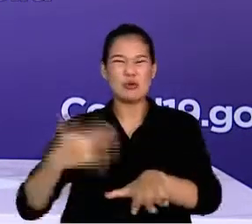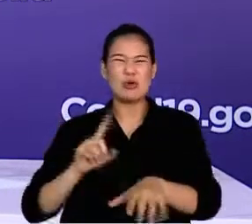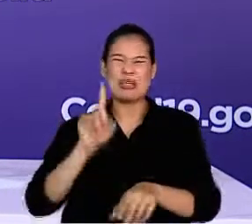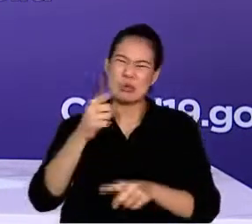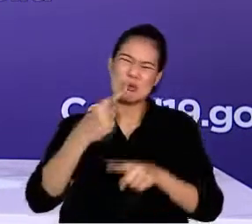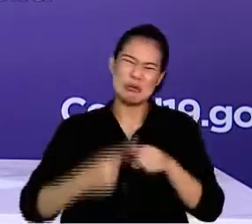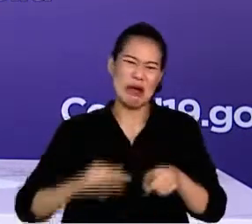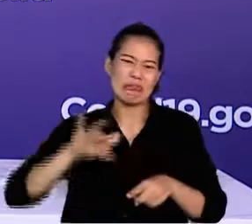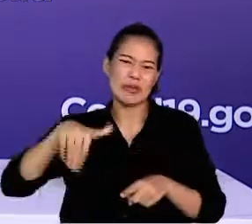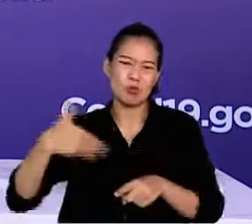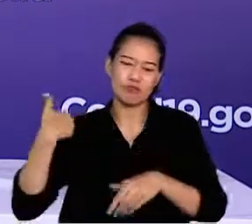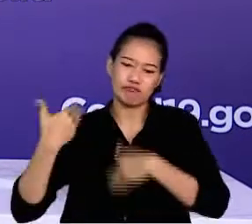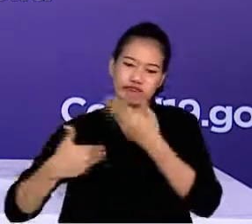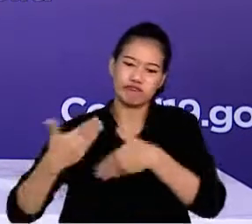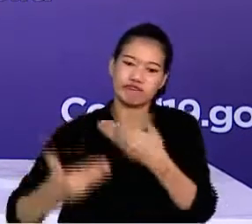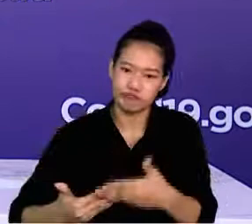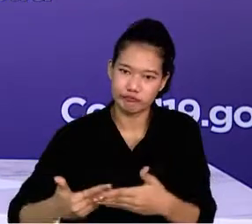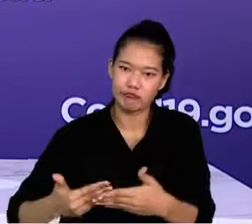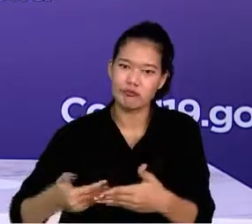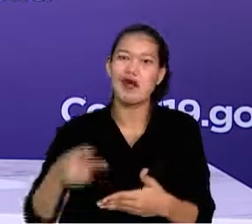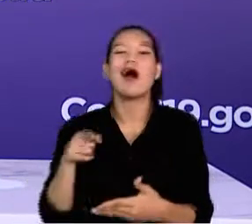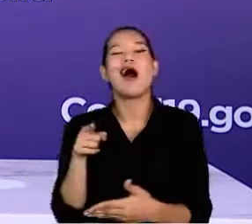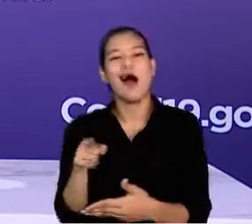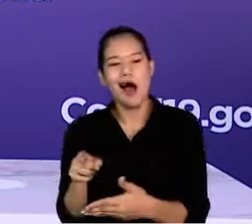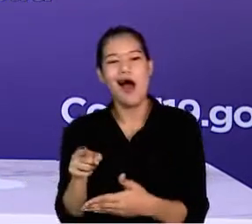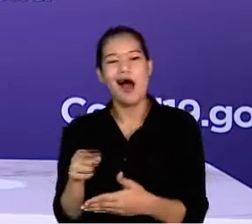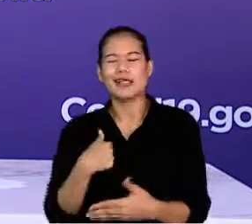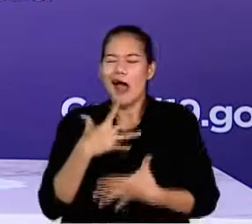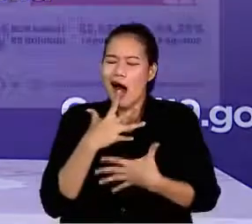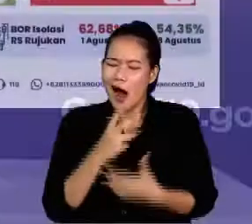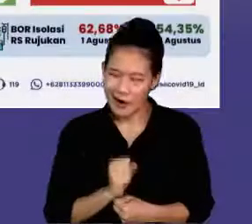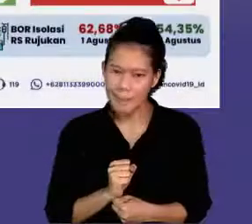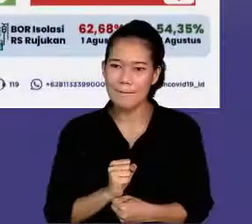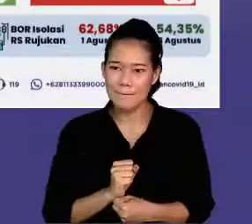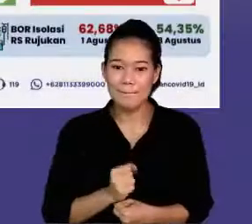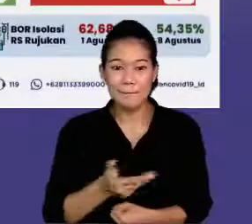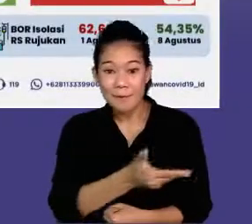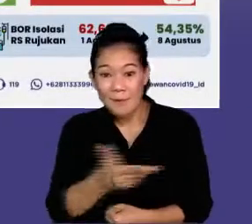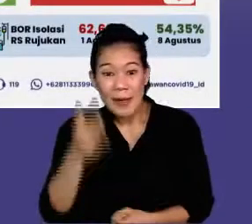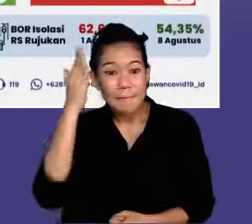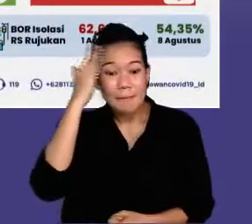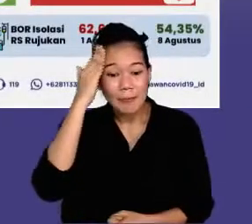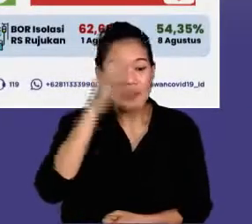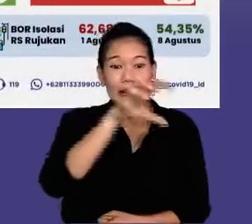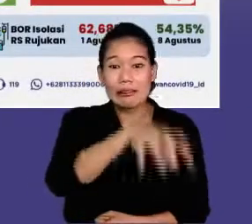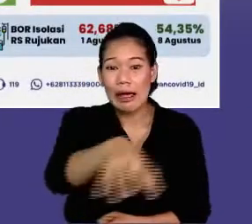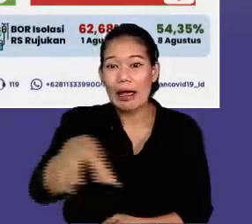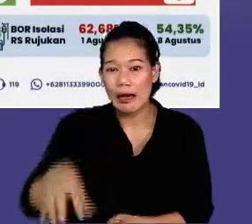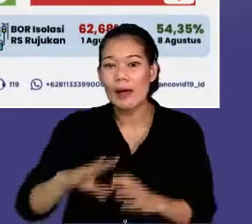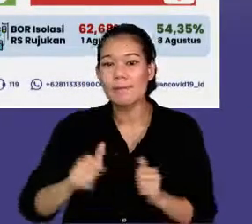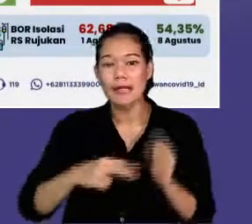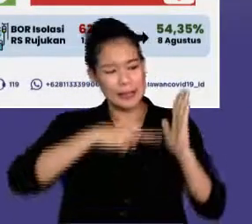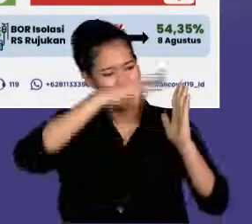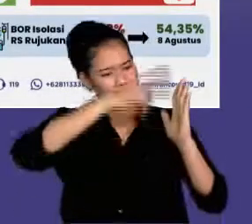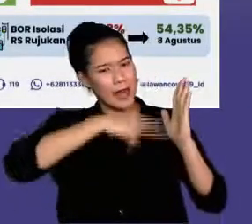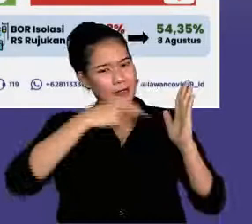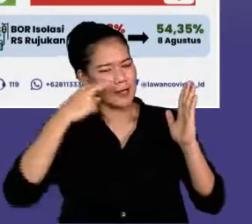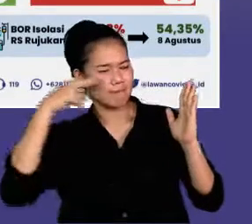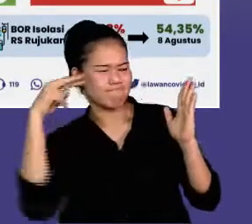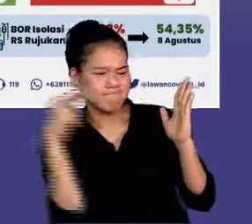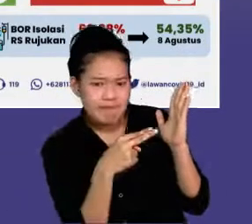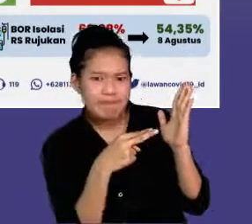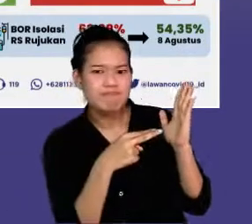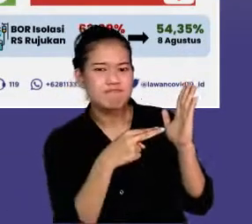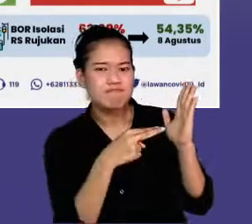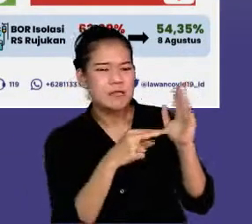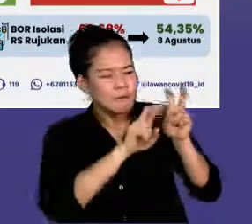satu setengah tahun mengingat hal tersebut Saya berharap pemimpin daerah mampu membaca data secara lebih